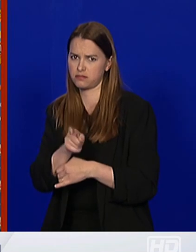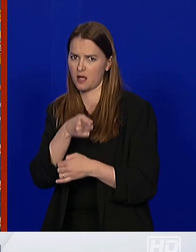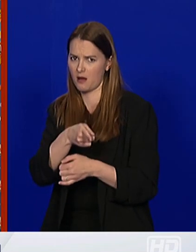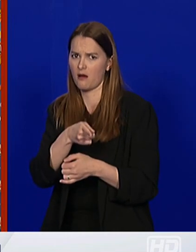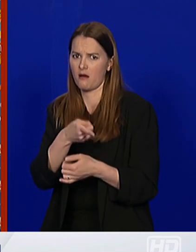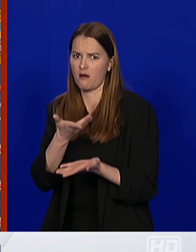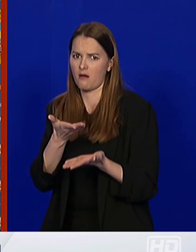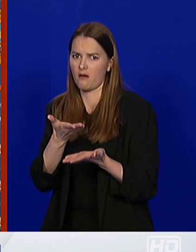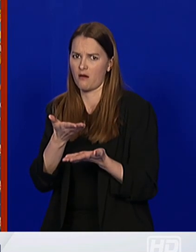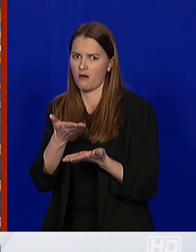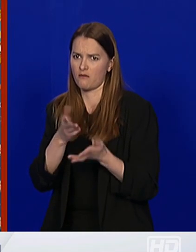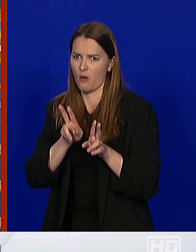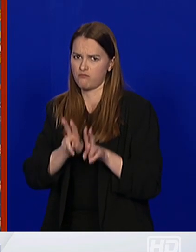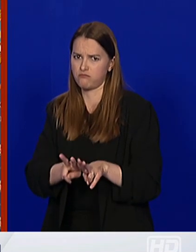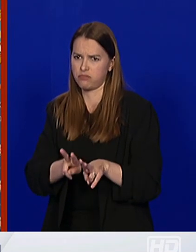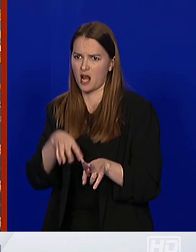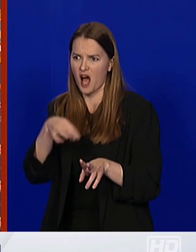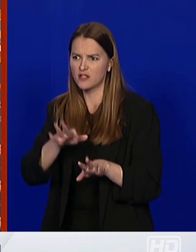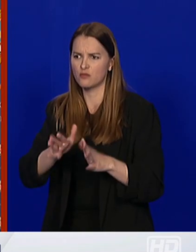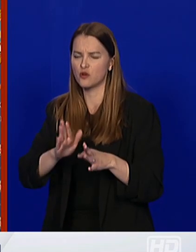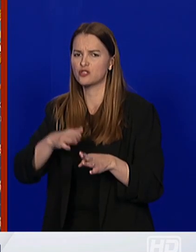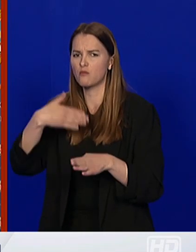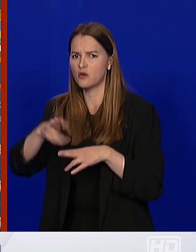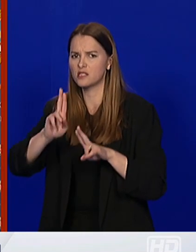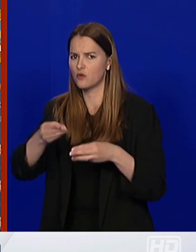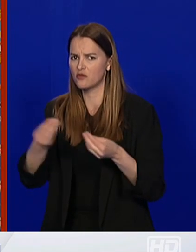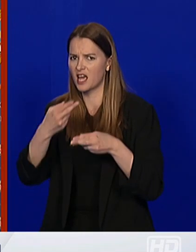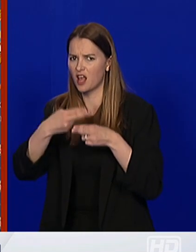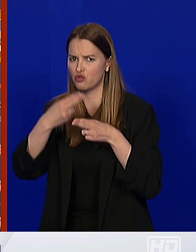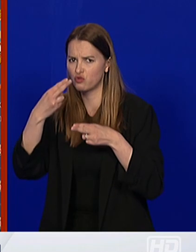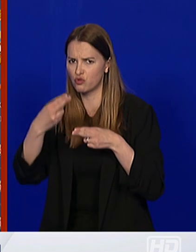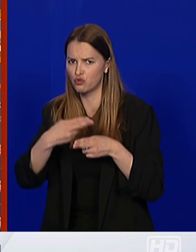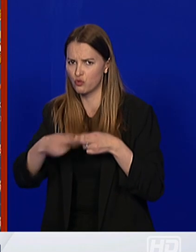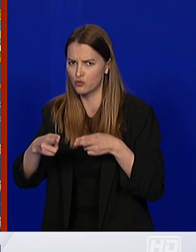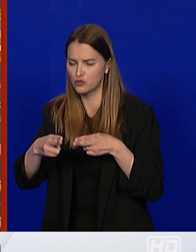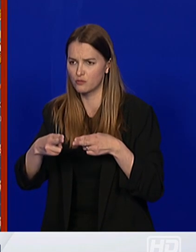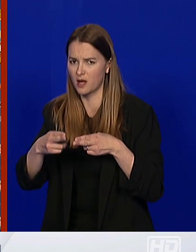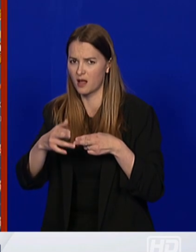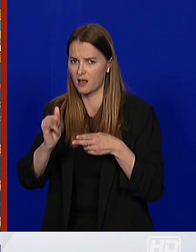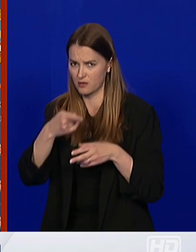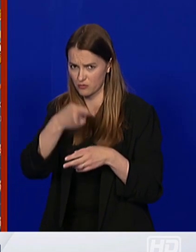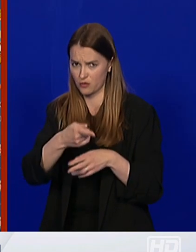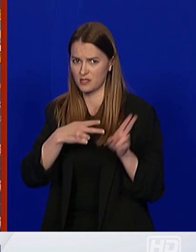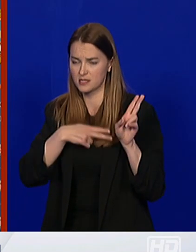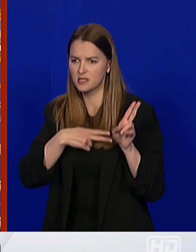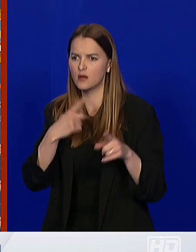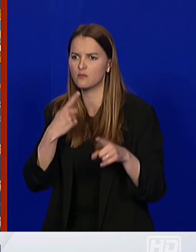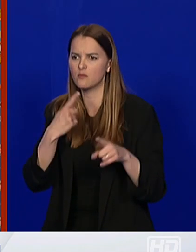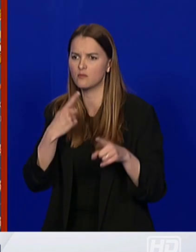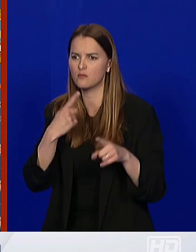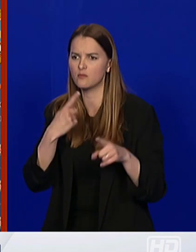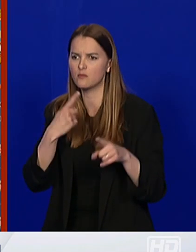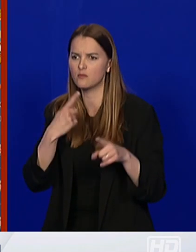eventualne mogućnosti za neke kasnije tužbe itd. Ima li ikakvog temelja u takvim optužbama i koji je uopće razlog zašto